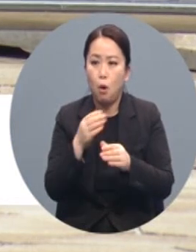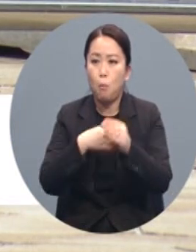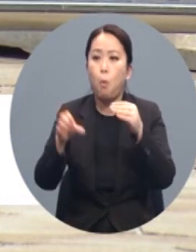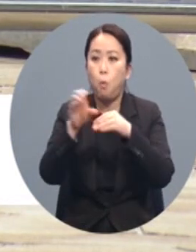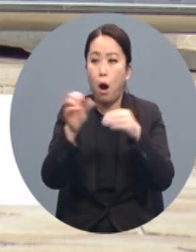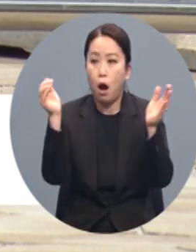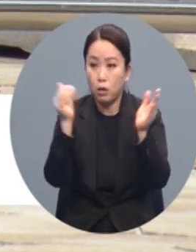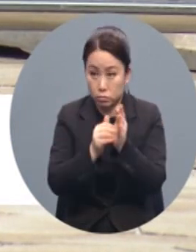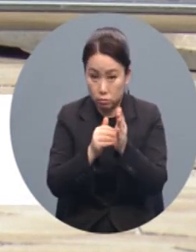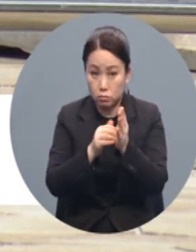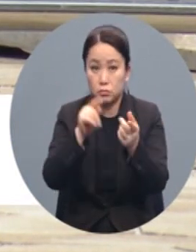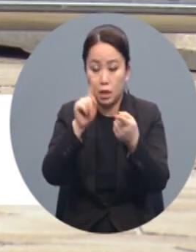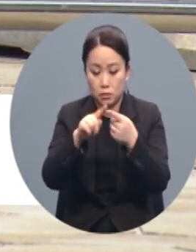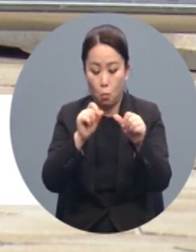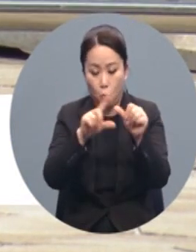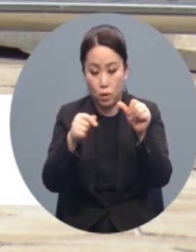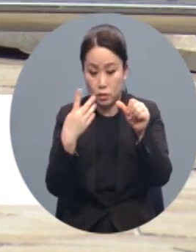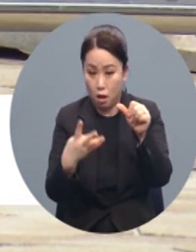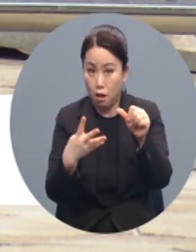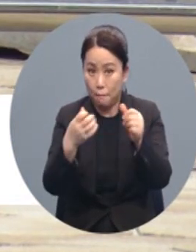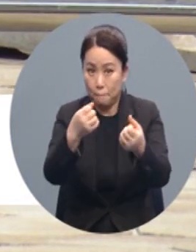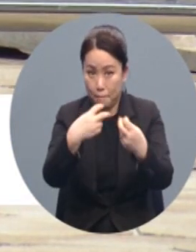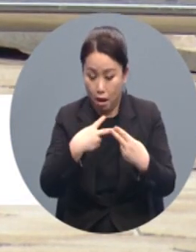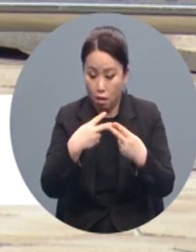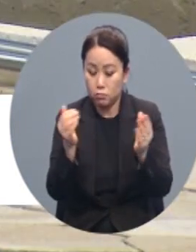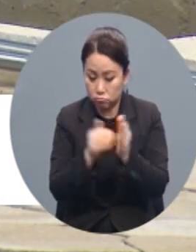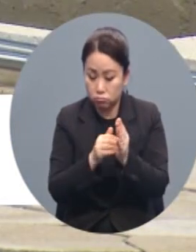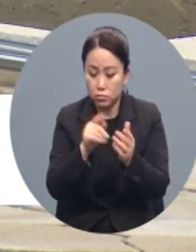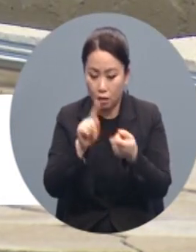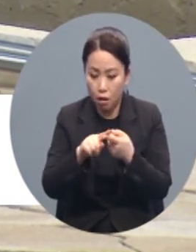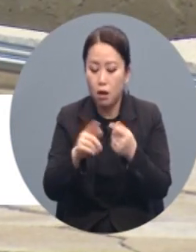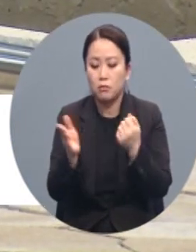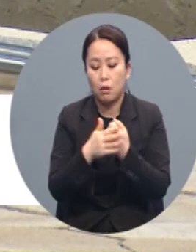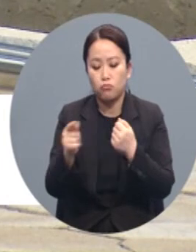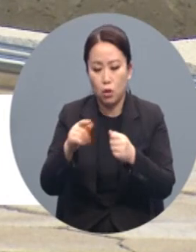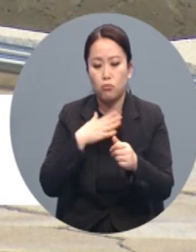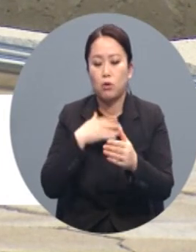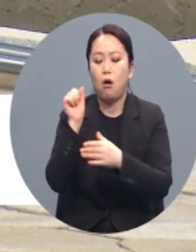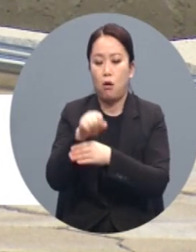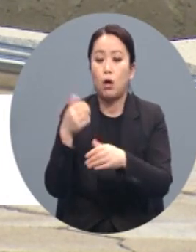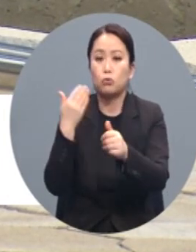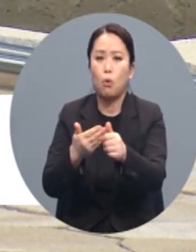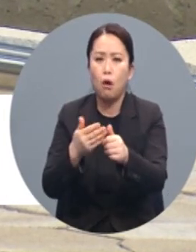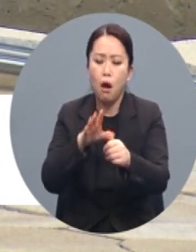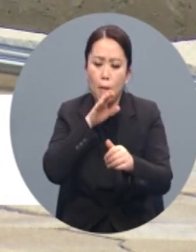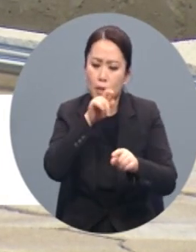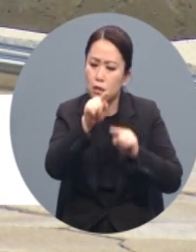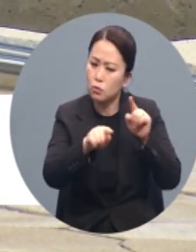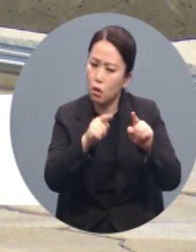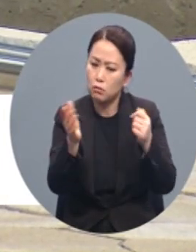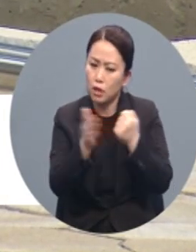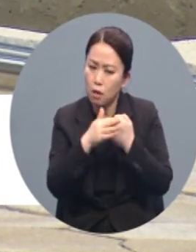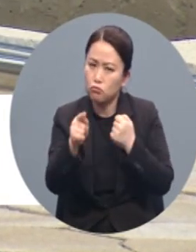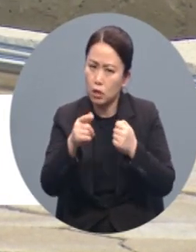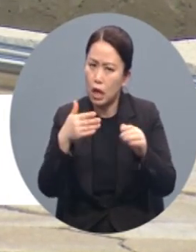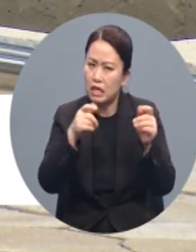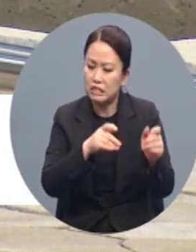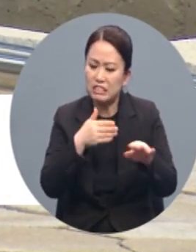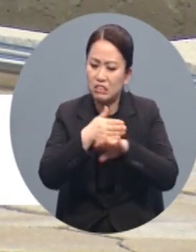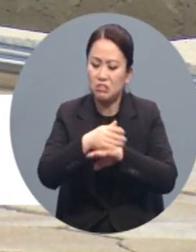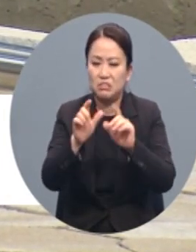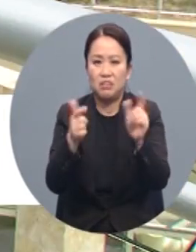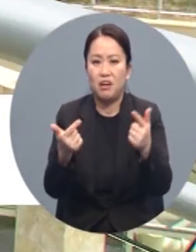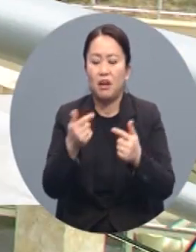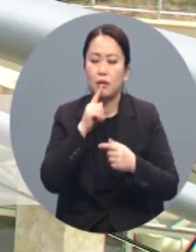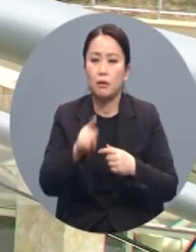5, 4일에 회신이 왔습니다. 저희한테. 그래서 바로 처리가 돼 말로 하기 때문에 처리를 한 거지 뭐 민원 제기를 해서 그것 때문에 느린 증상은